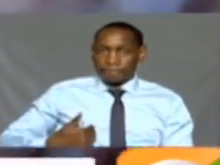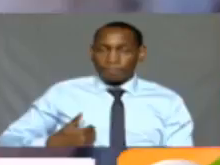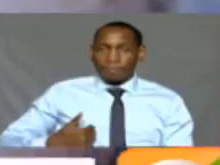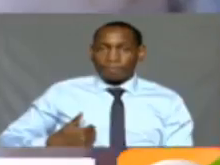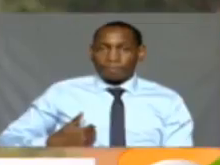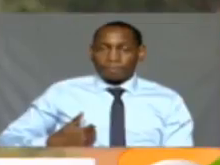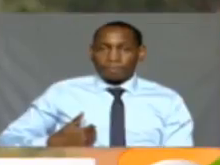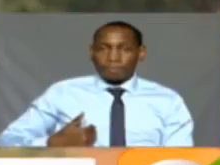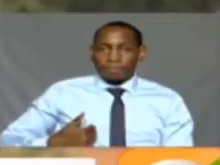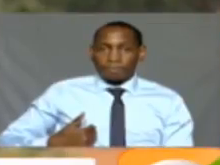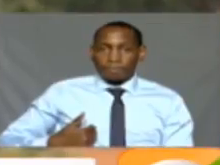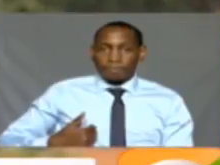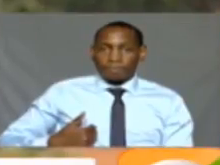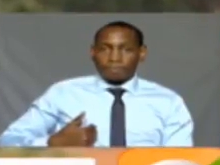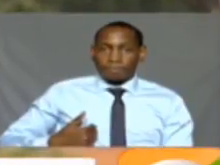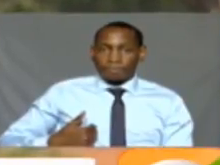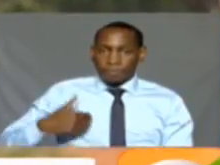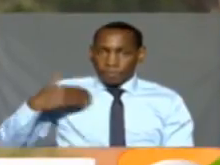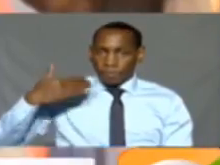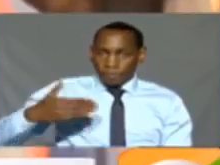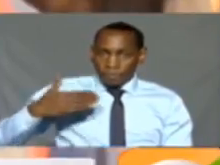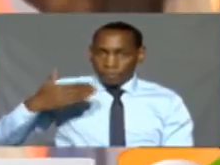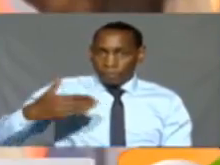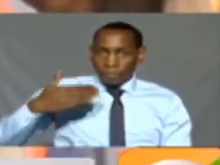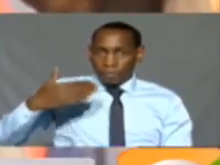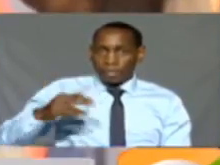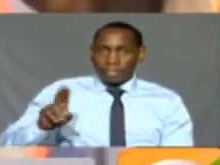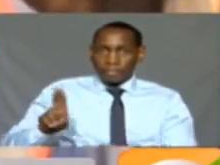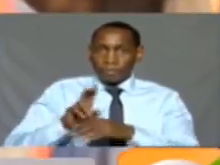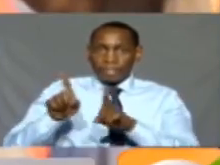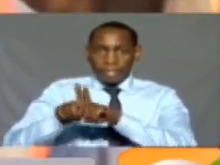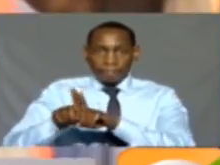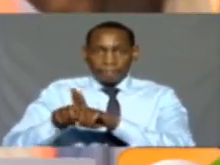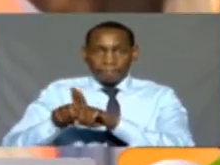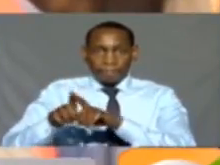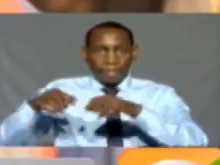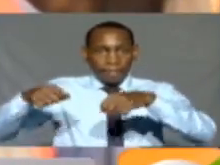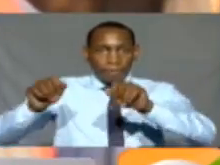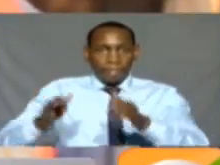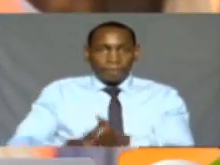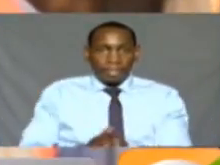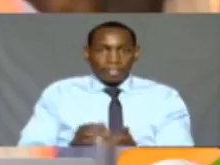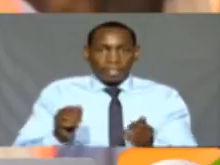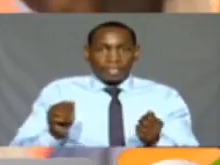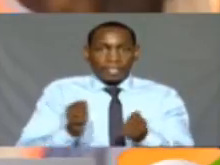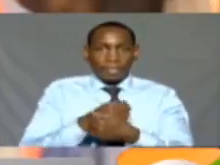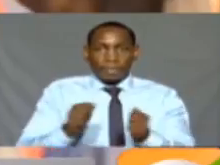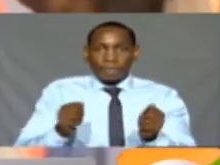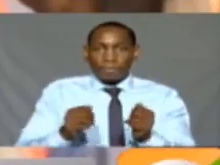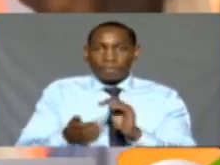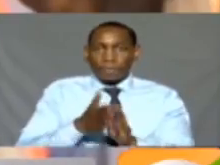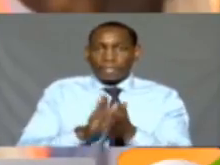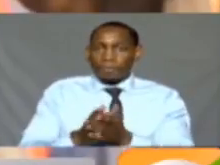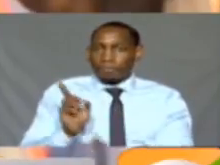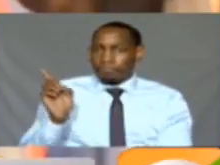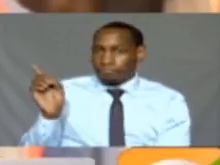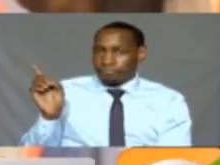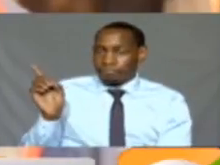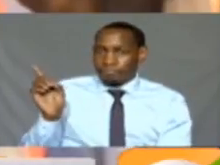imenifanya nikae na yeye kwa muda. Siwezi lala bila hii.